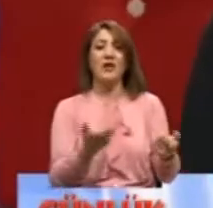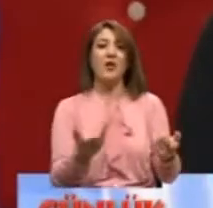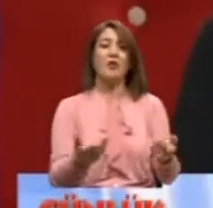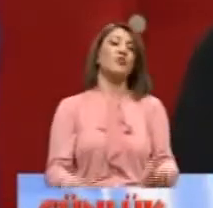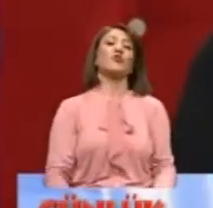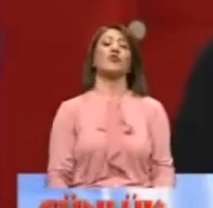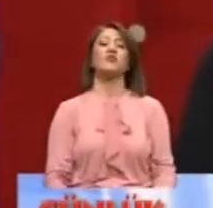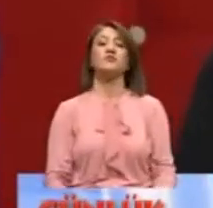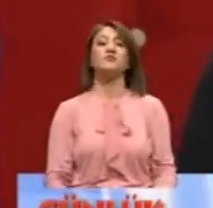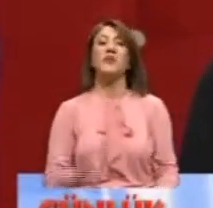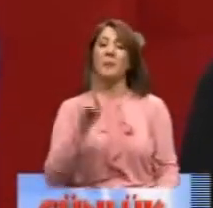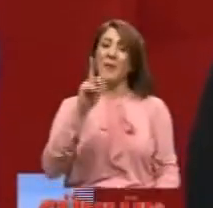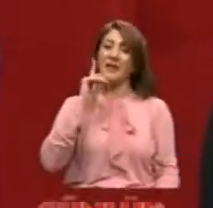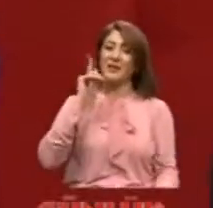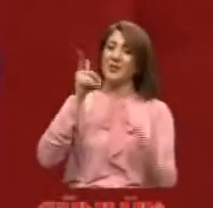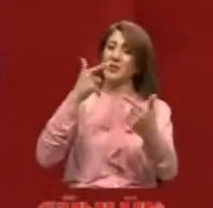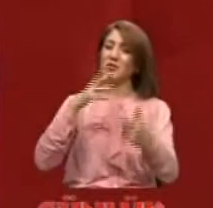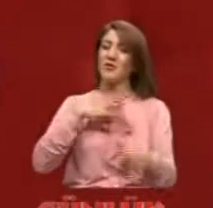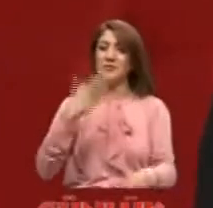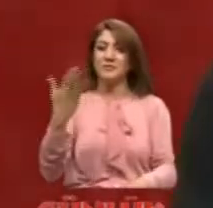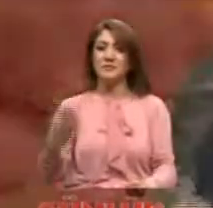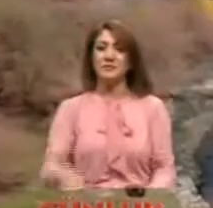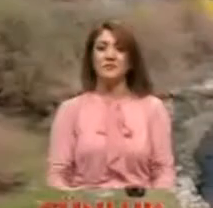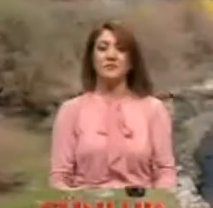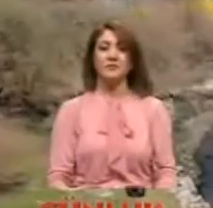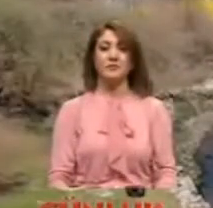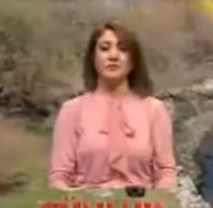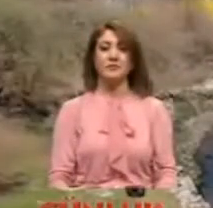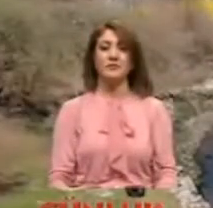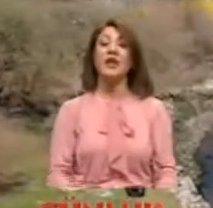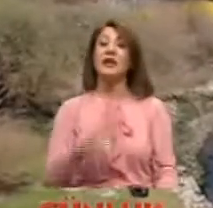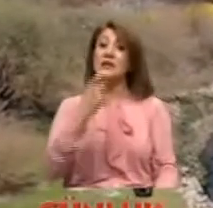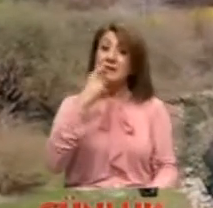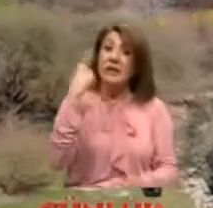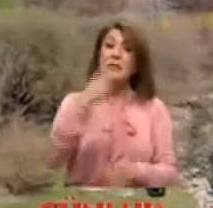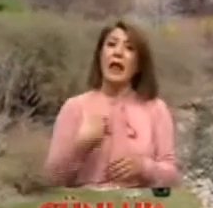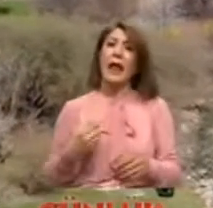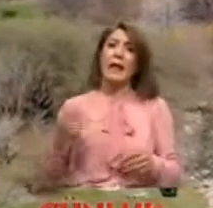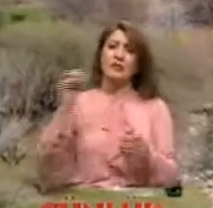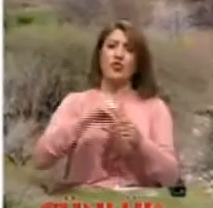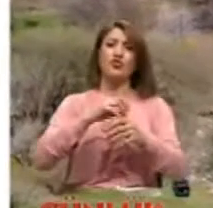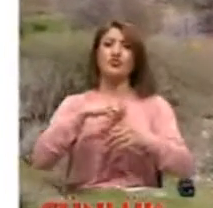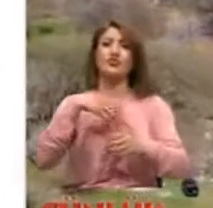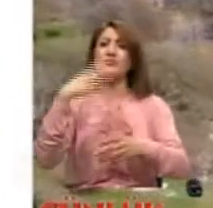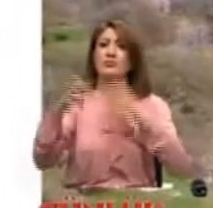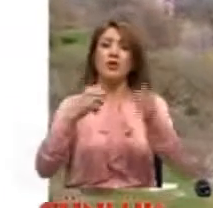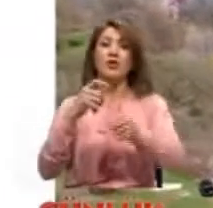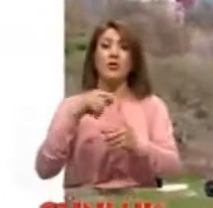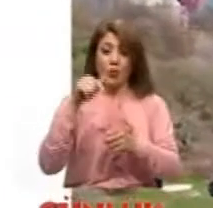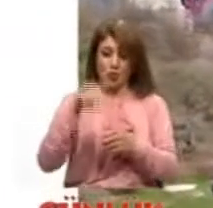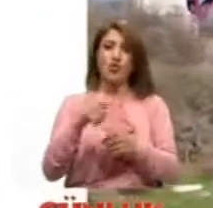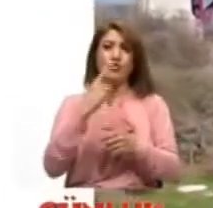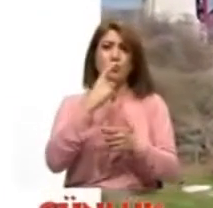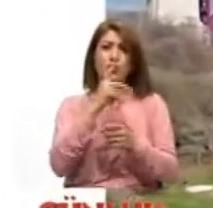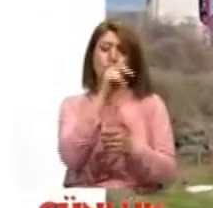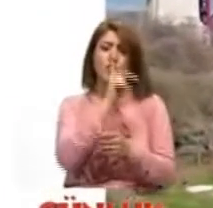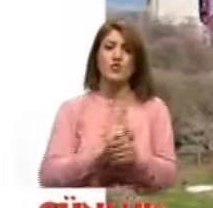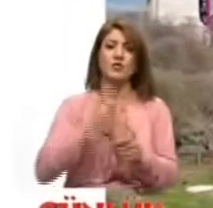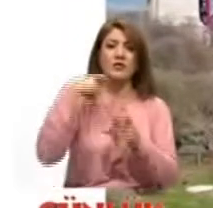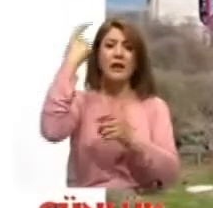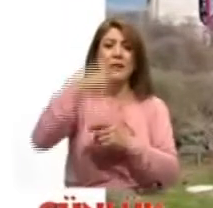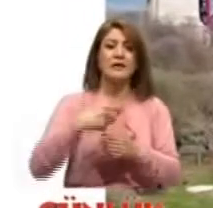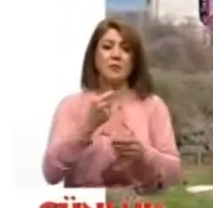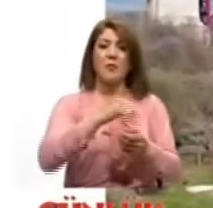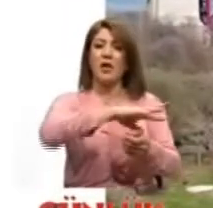Tamam. Bir görüntümüz daha var, alalım evet. Lütfen. Evet. Yılın soygunu diyorlar ama belki de yüzyılın soygunu bu.